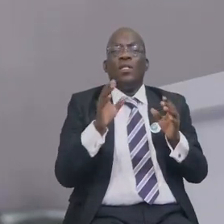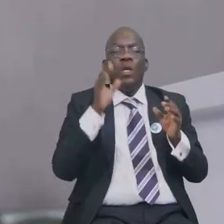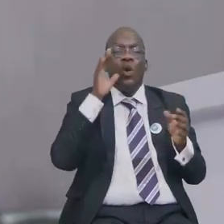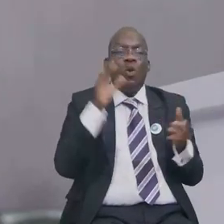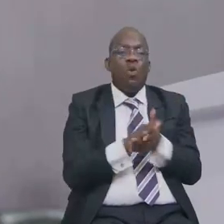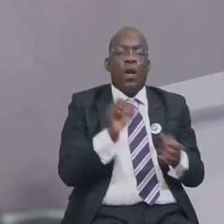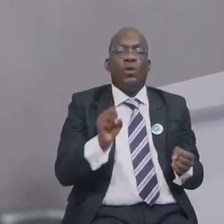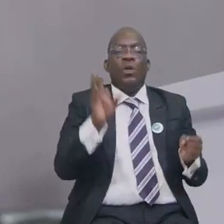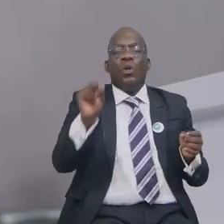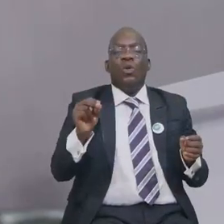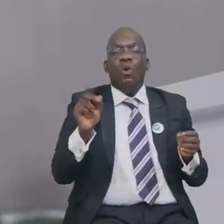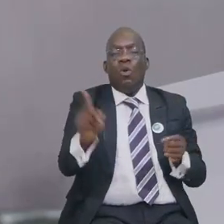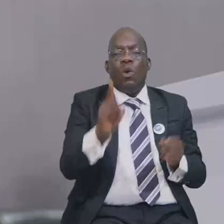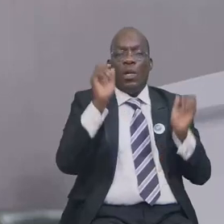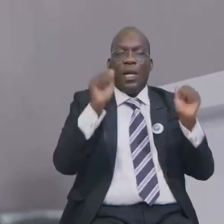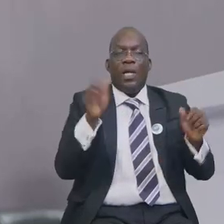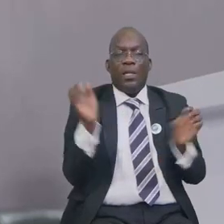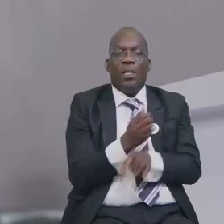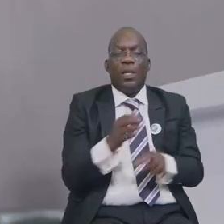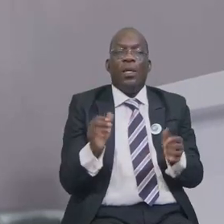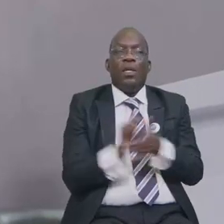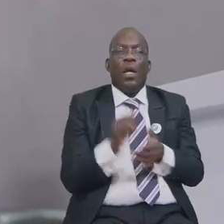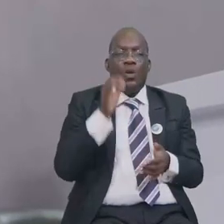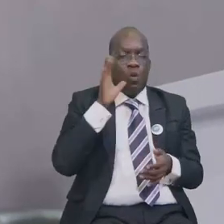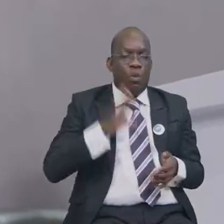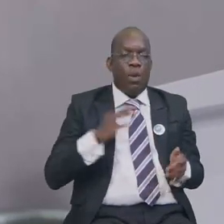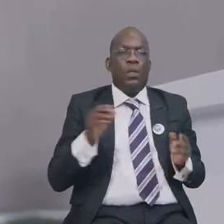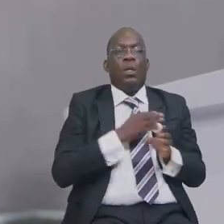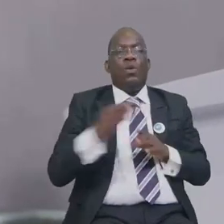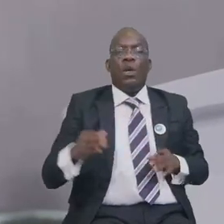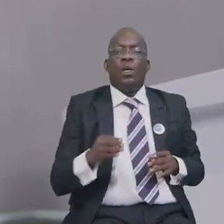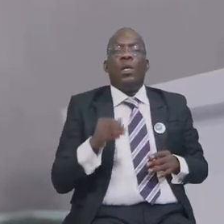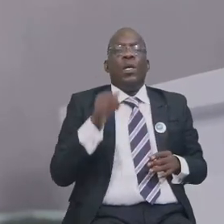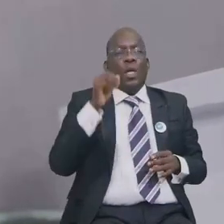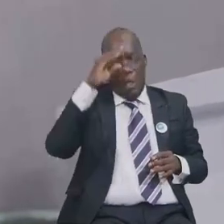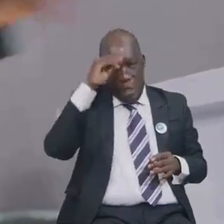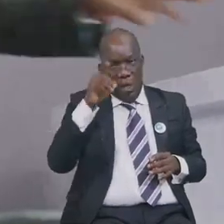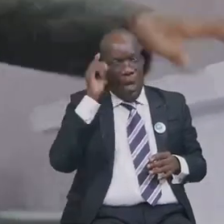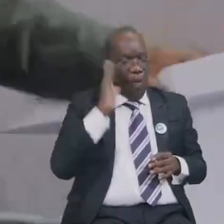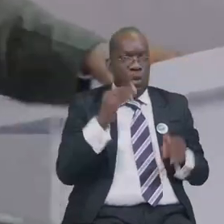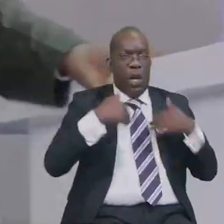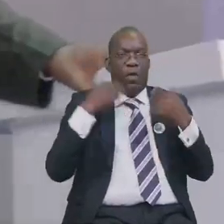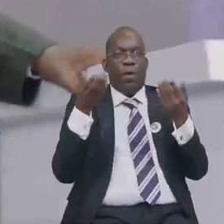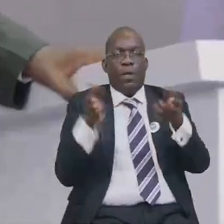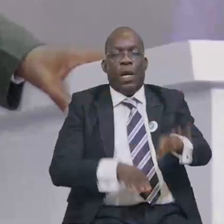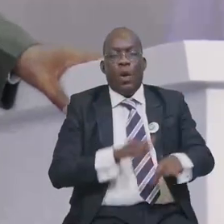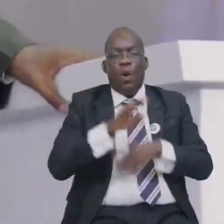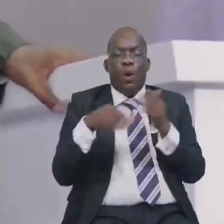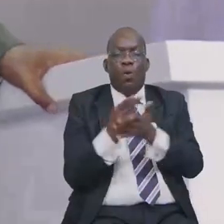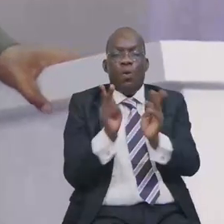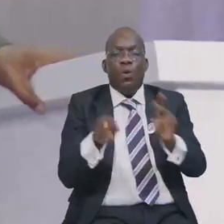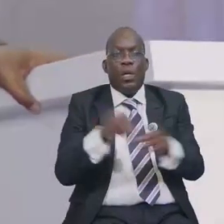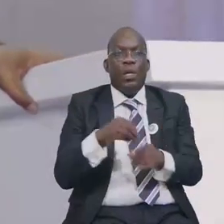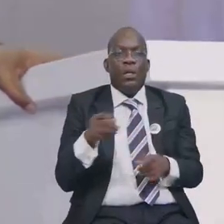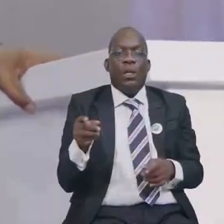peut ôter cette femme. Il serait mort. Toute sa maison sera morte. Et Dieu